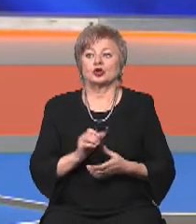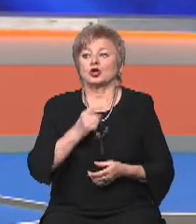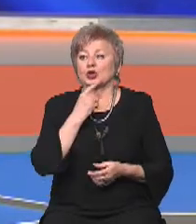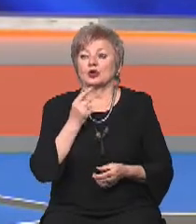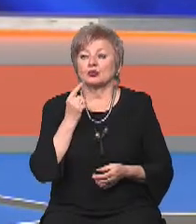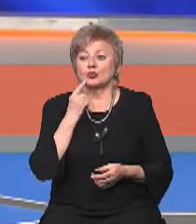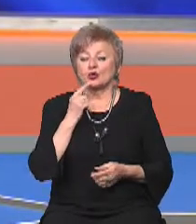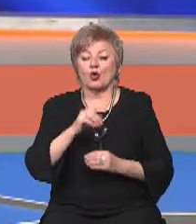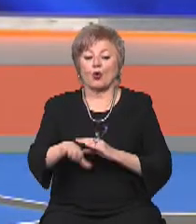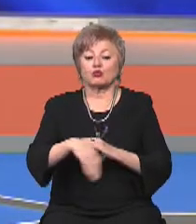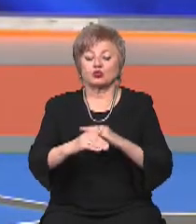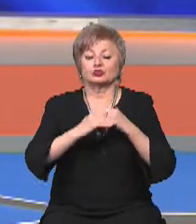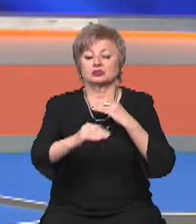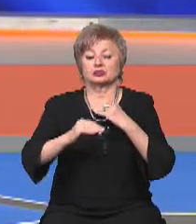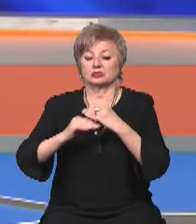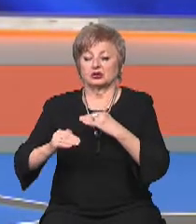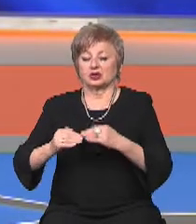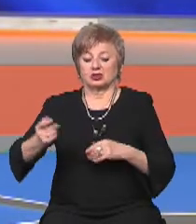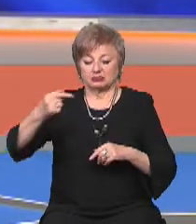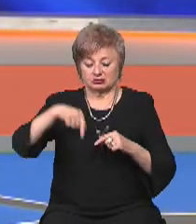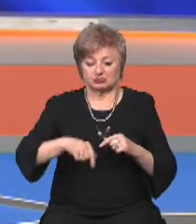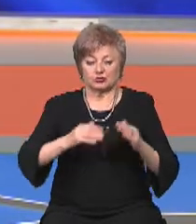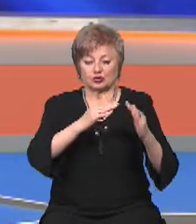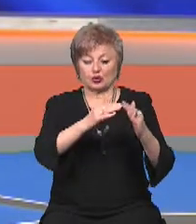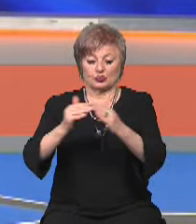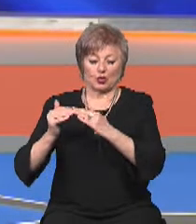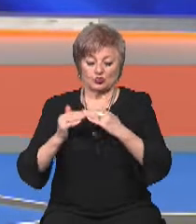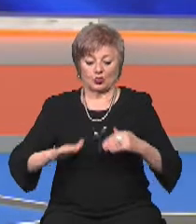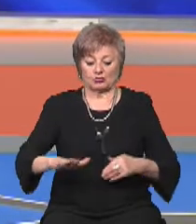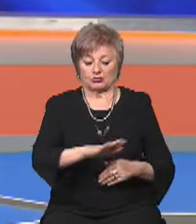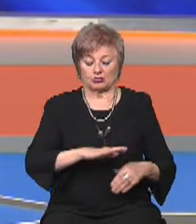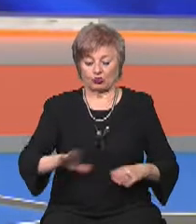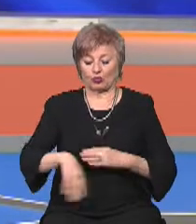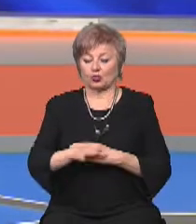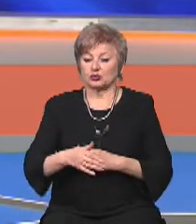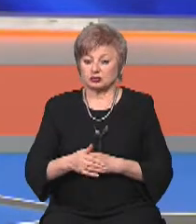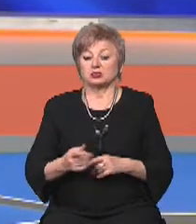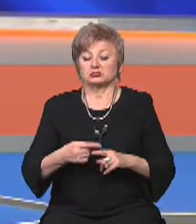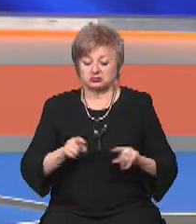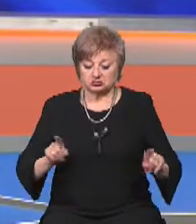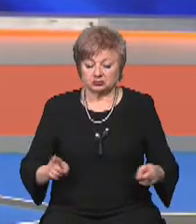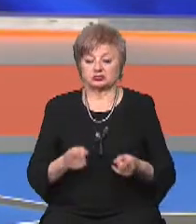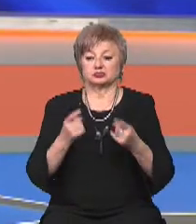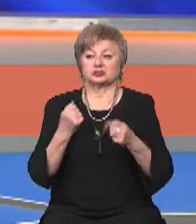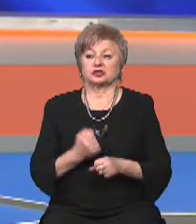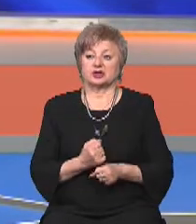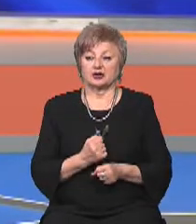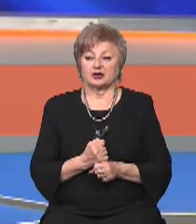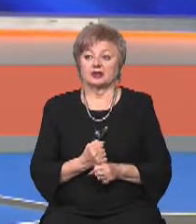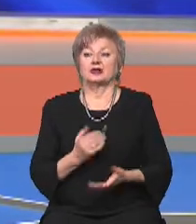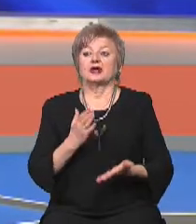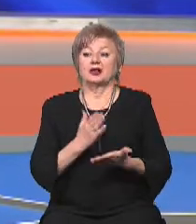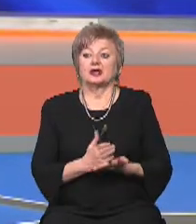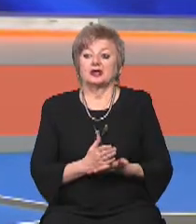багато постерів є всередині будинків, кварталів, і зараз вони заповнюються. Є